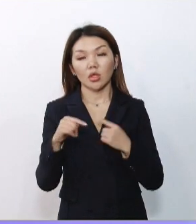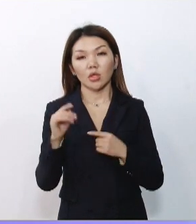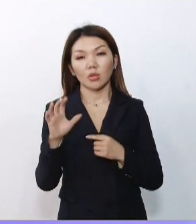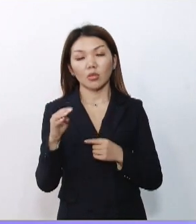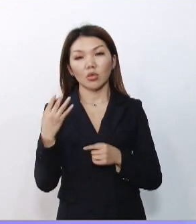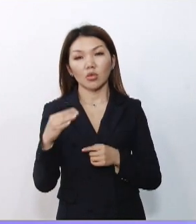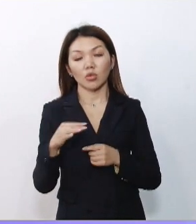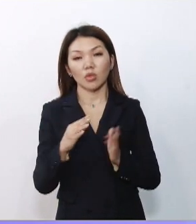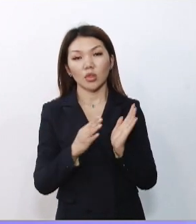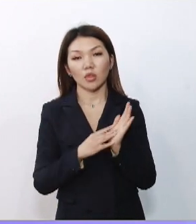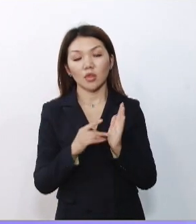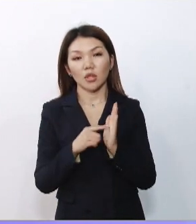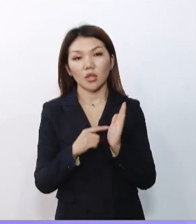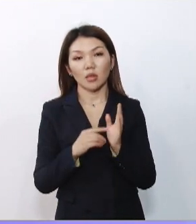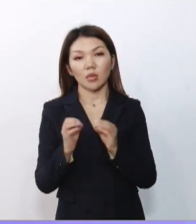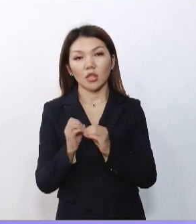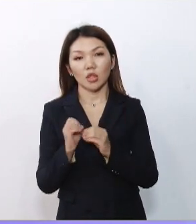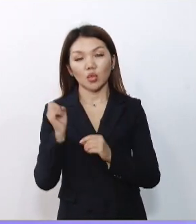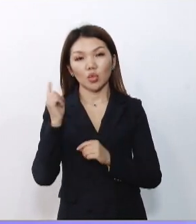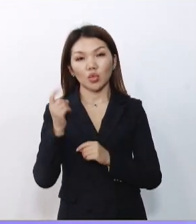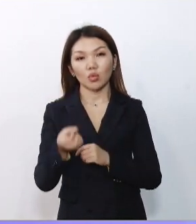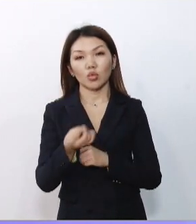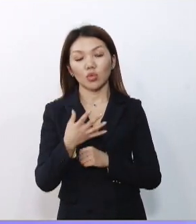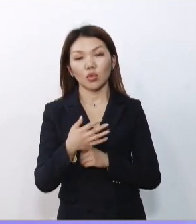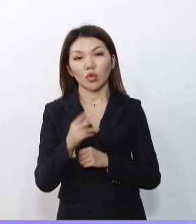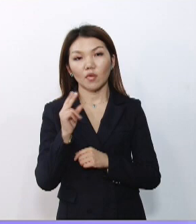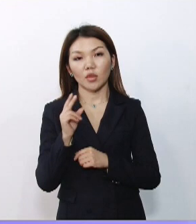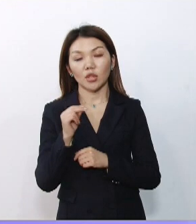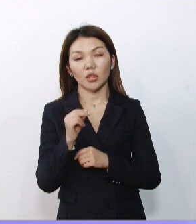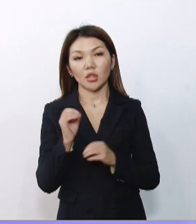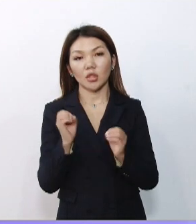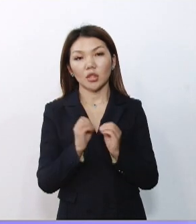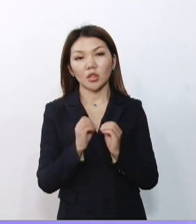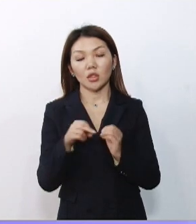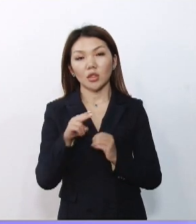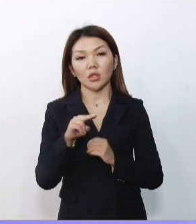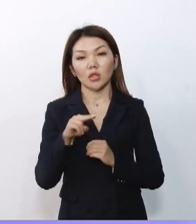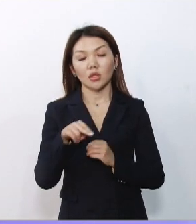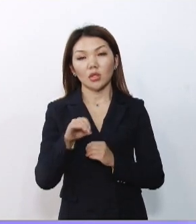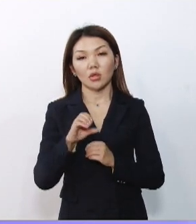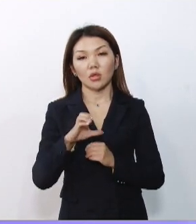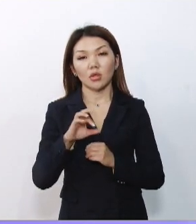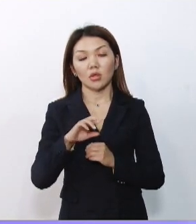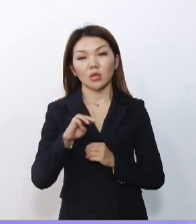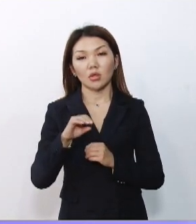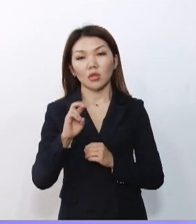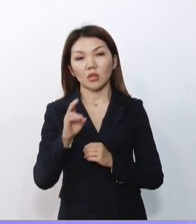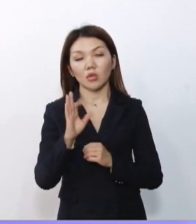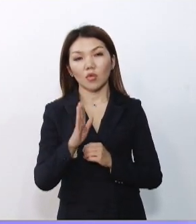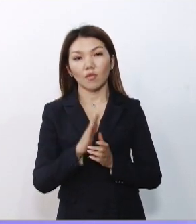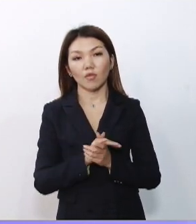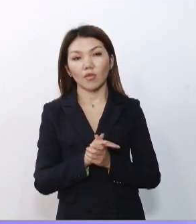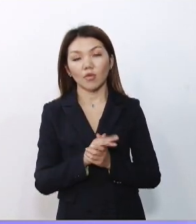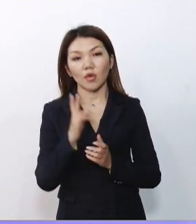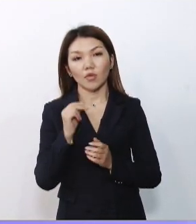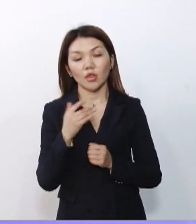549 делим на 10. Узнаем, сколько в числе десятков. В числе